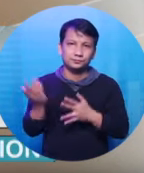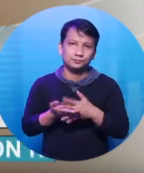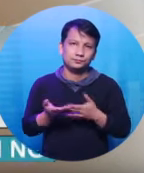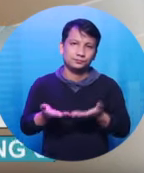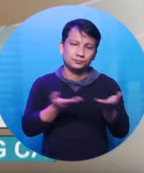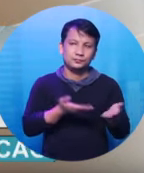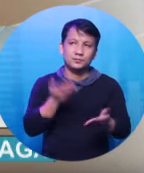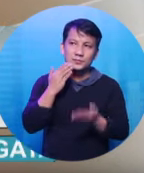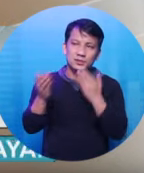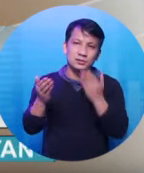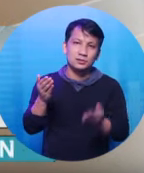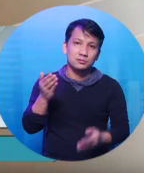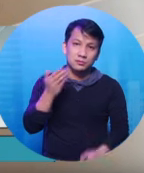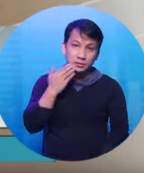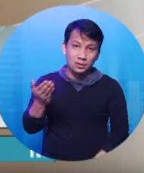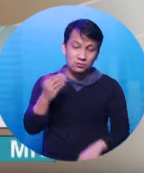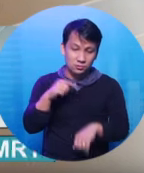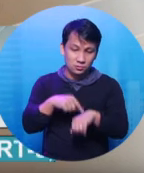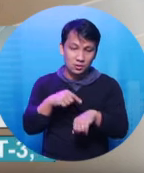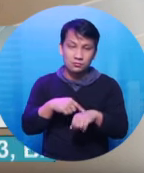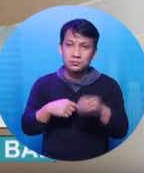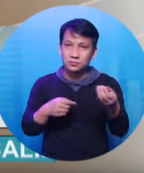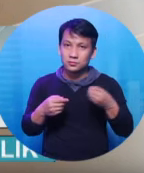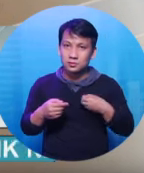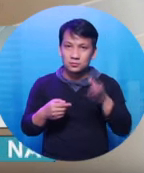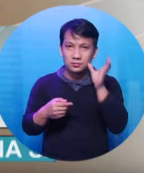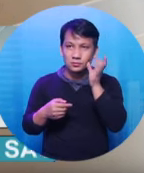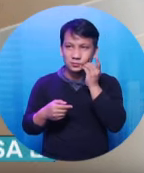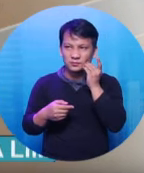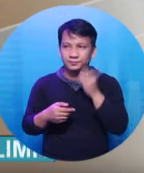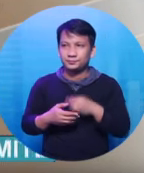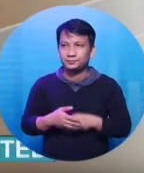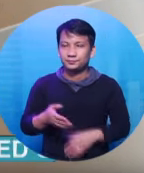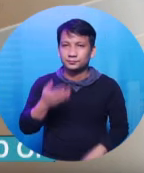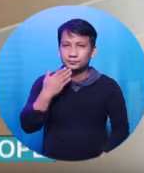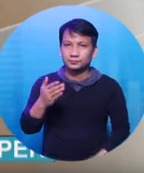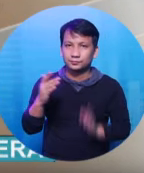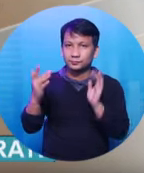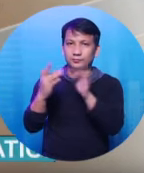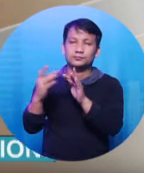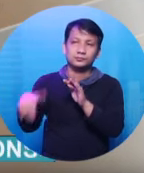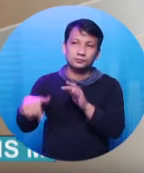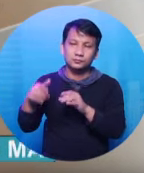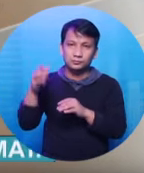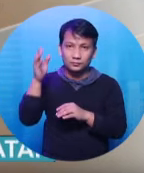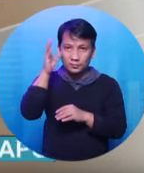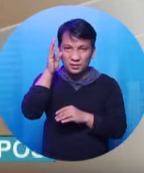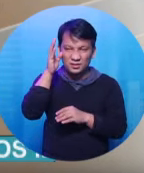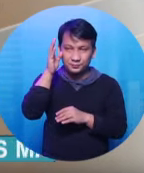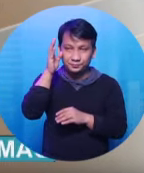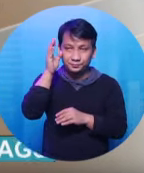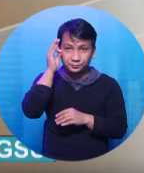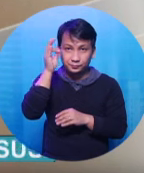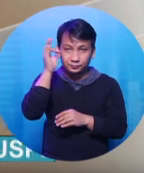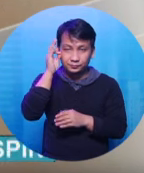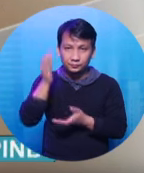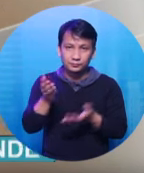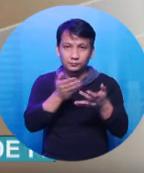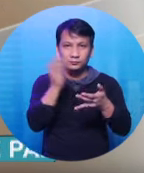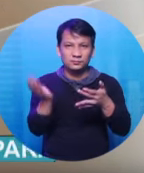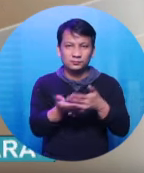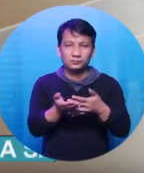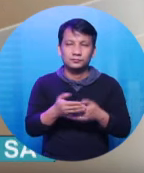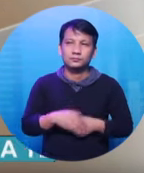Opo. Salamat po, ma'am Carla, sa time na binigay niyo sa amin. Sir Fitz, kukontakin kayo ng mga staff para doon po sa pagsampa ng kasong cyber